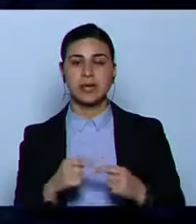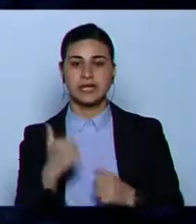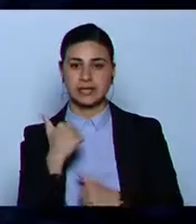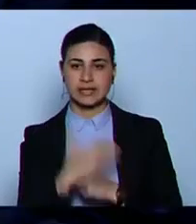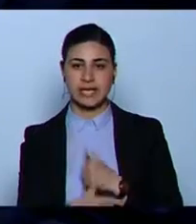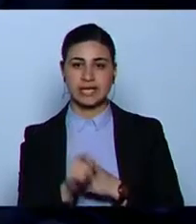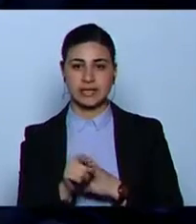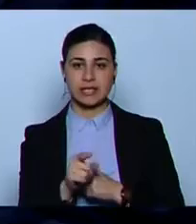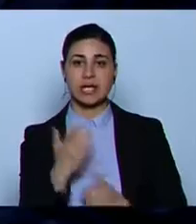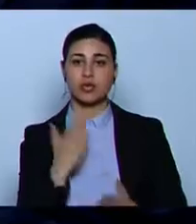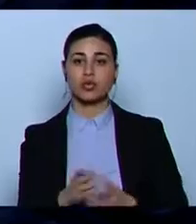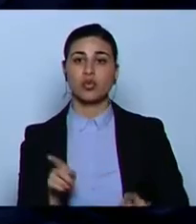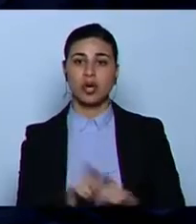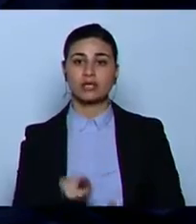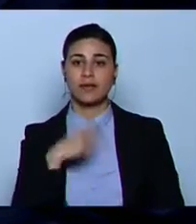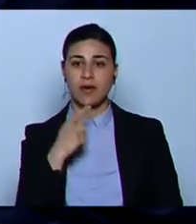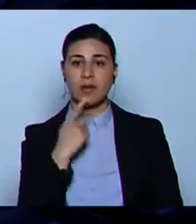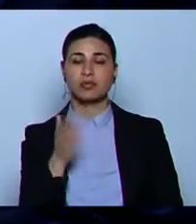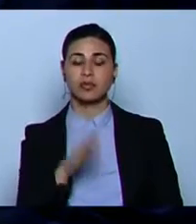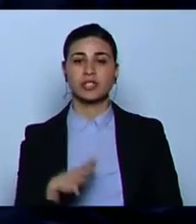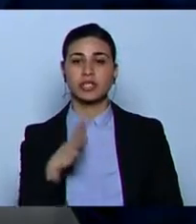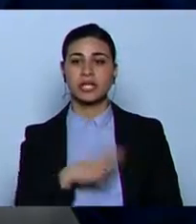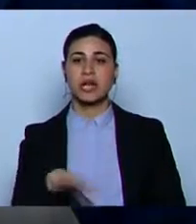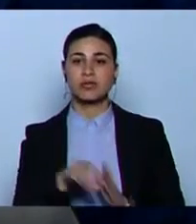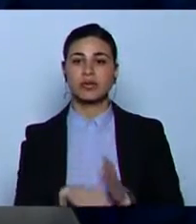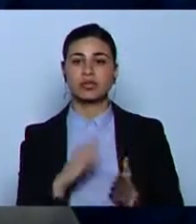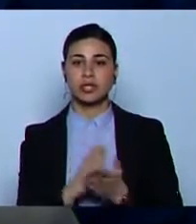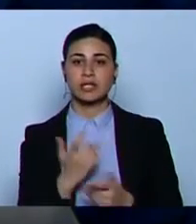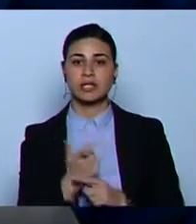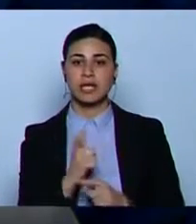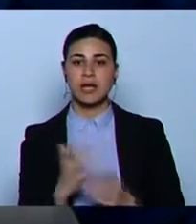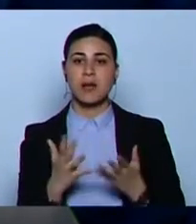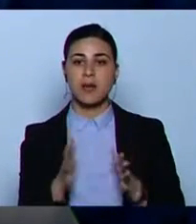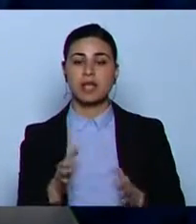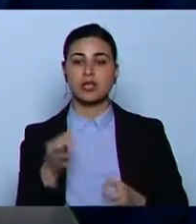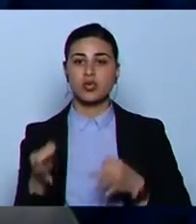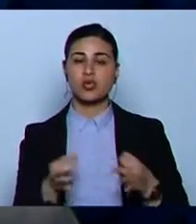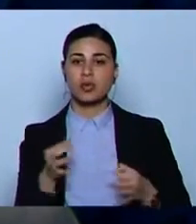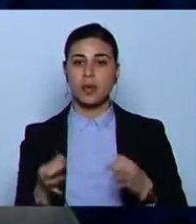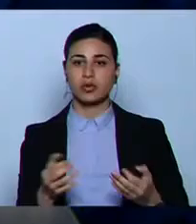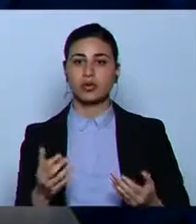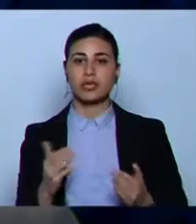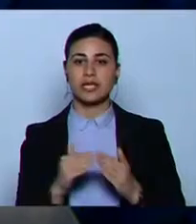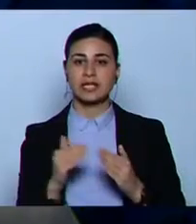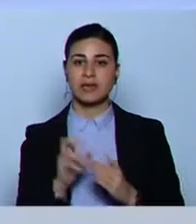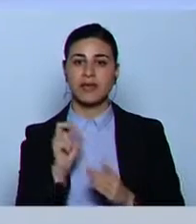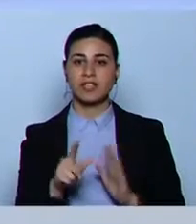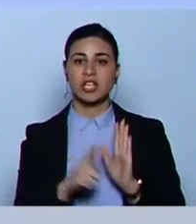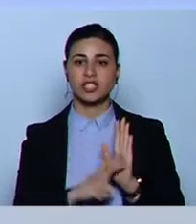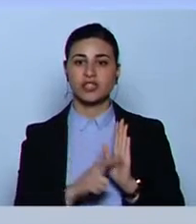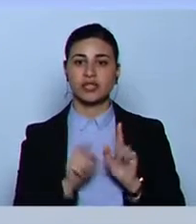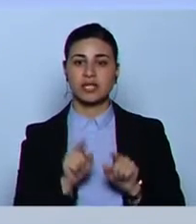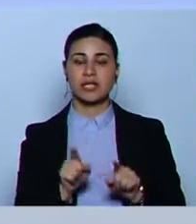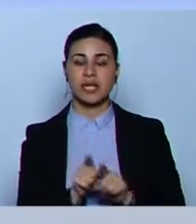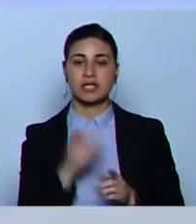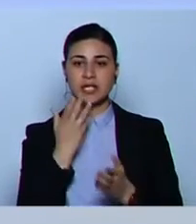ცენტრი. თუ ასე მივდივართ, მაშინ საქართველოში არის გაცილებით მეტი ურბანული დასახლება, ვიდრე 7 ეს ეგრეთ